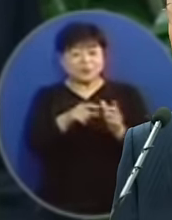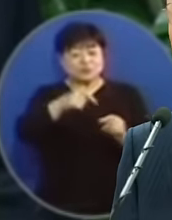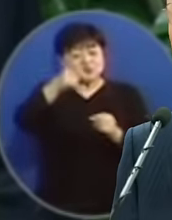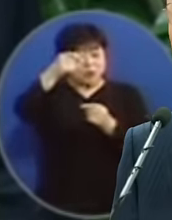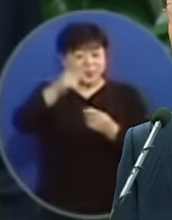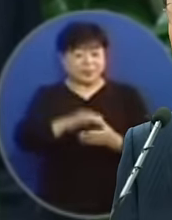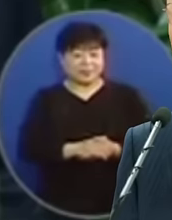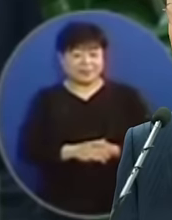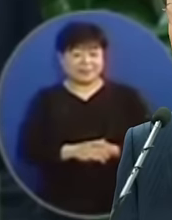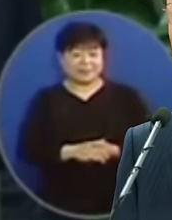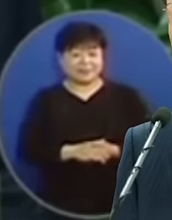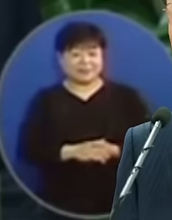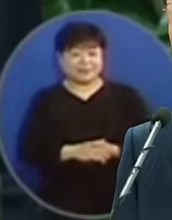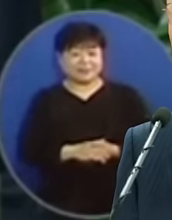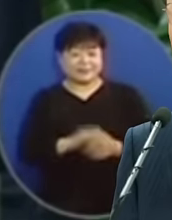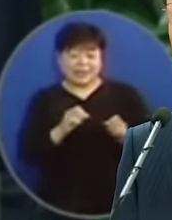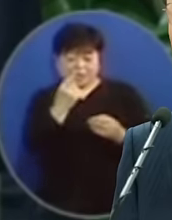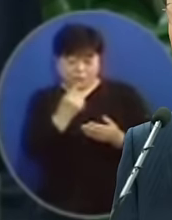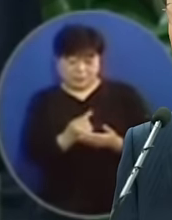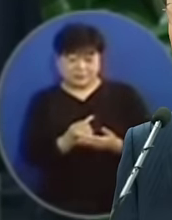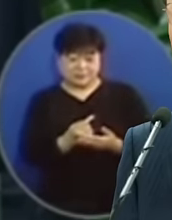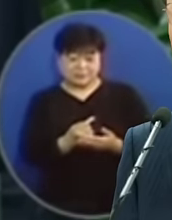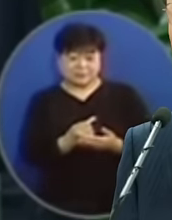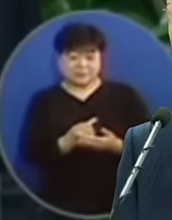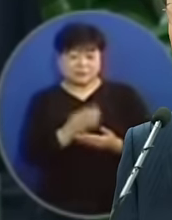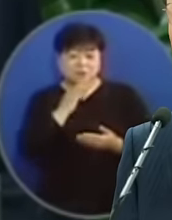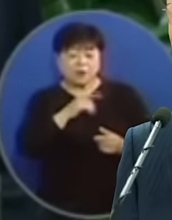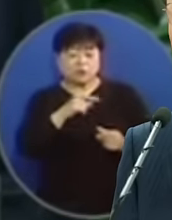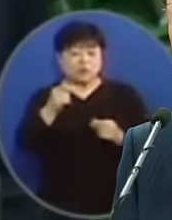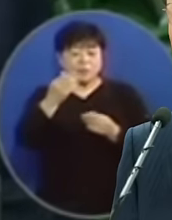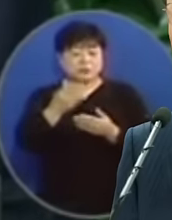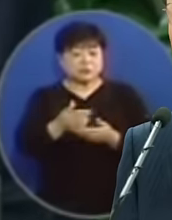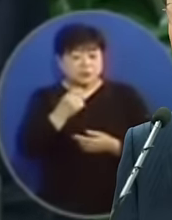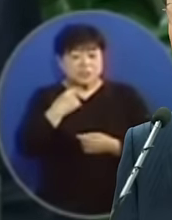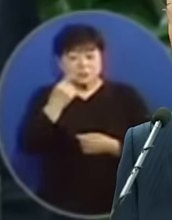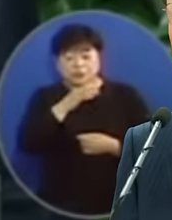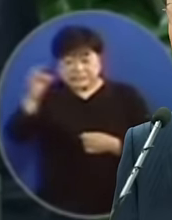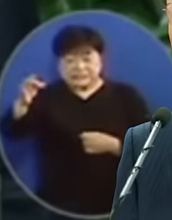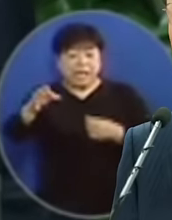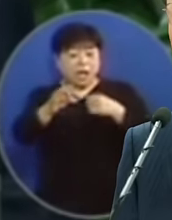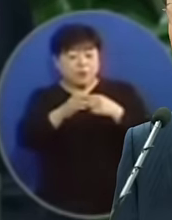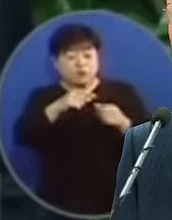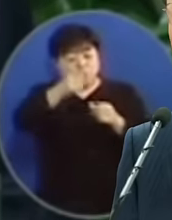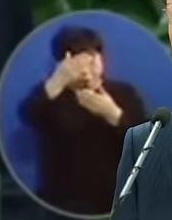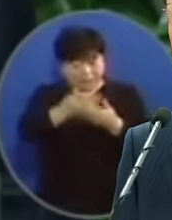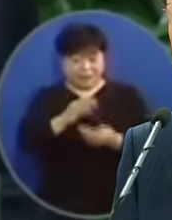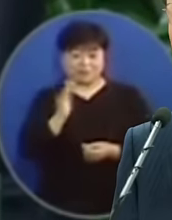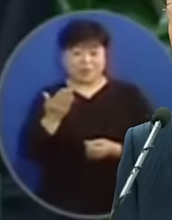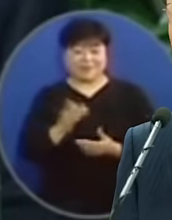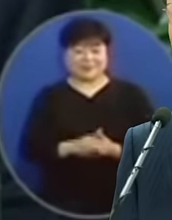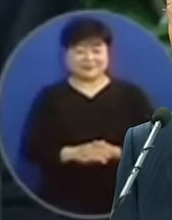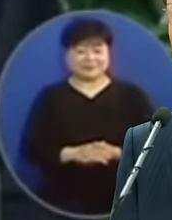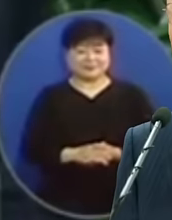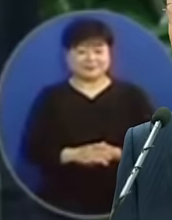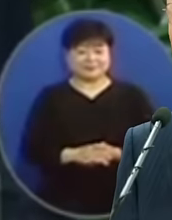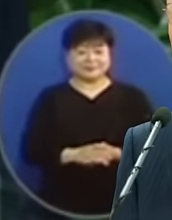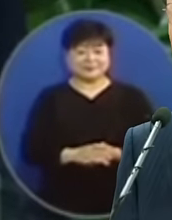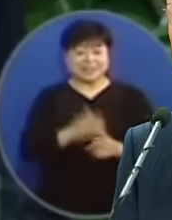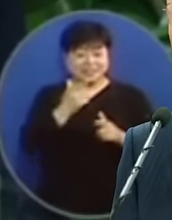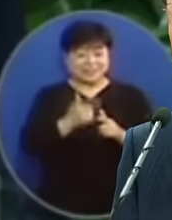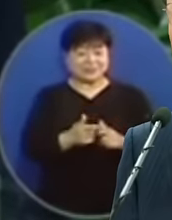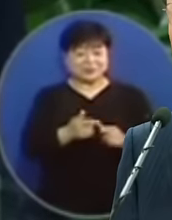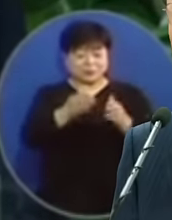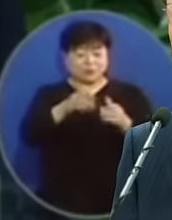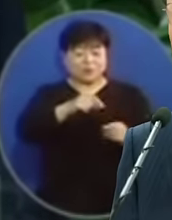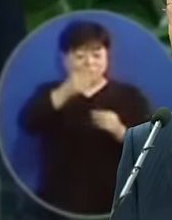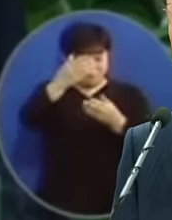구원의 근처에 와서도 실제 구원은 소유하지 못했어요. 입으로 신하면 구원에 이른다고 했어요. 난 예수로